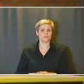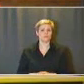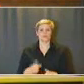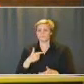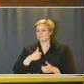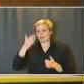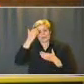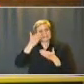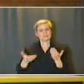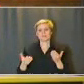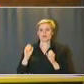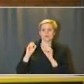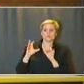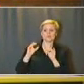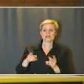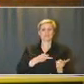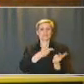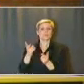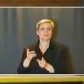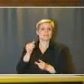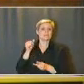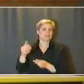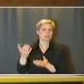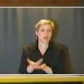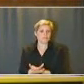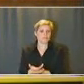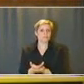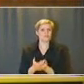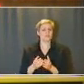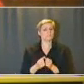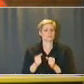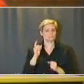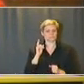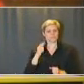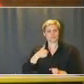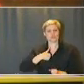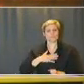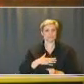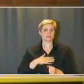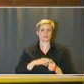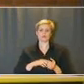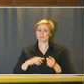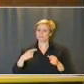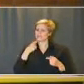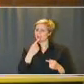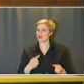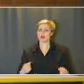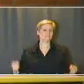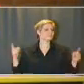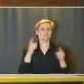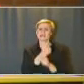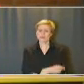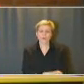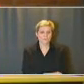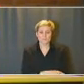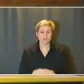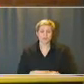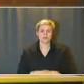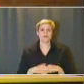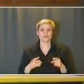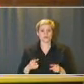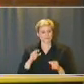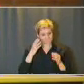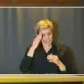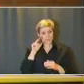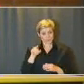inte kan påverka demokratin där. Jag vill hävda bestämt motsatsen. Vet du hur många